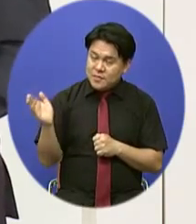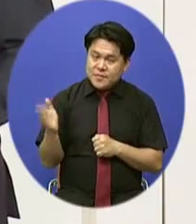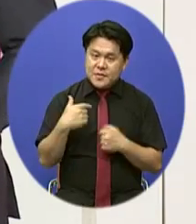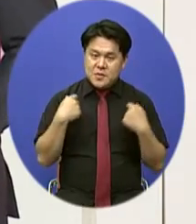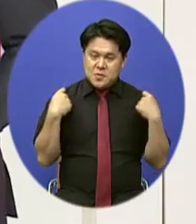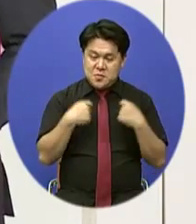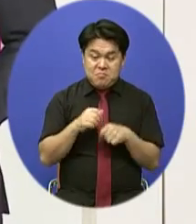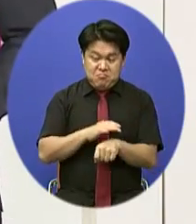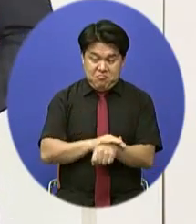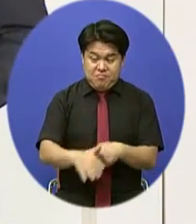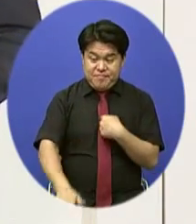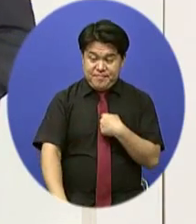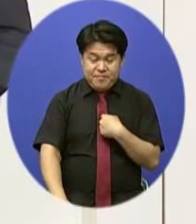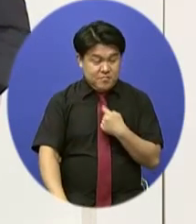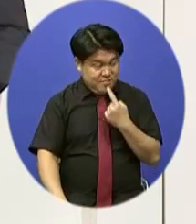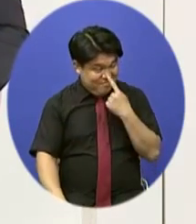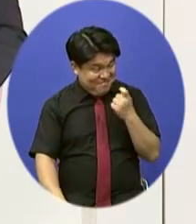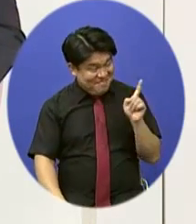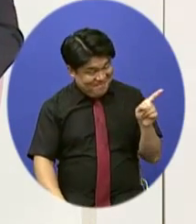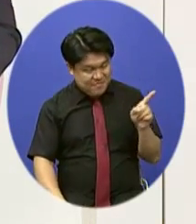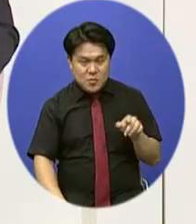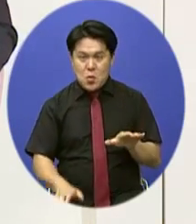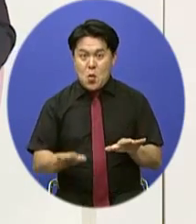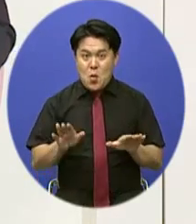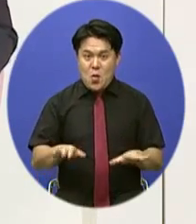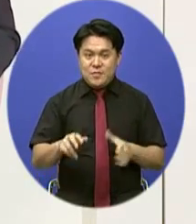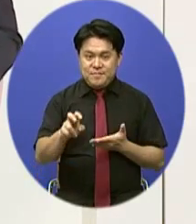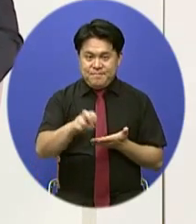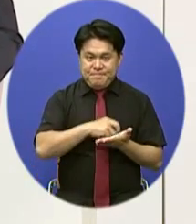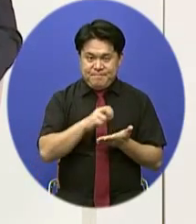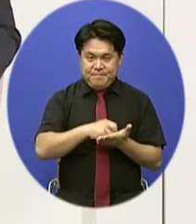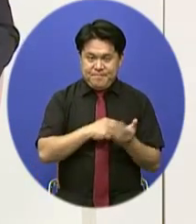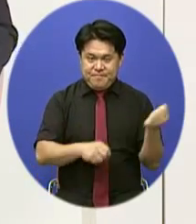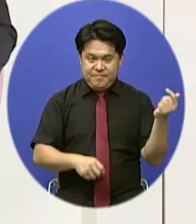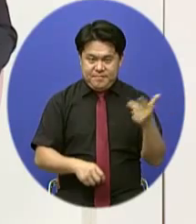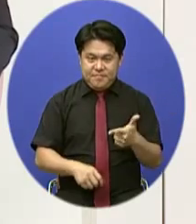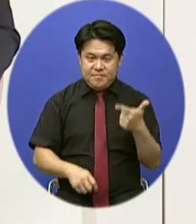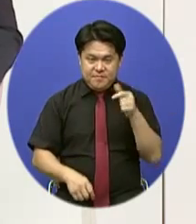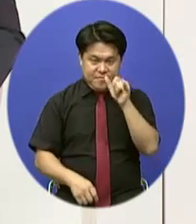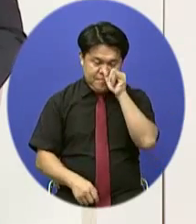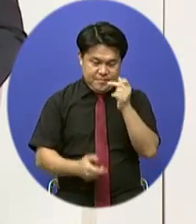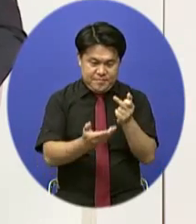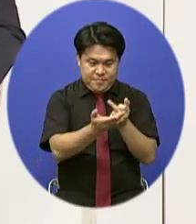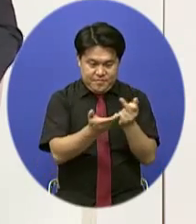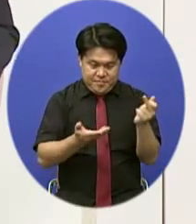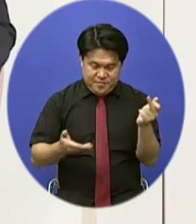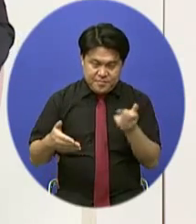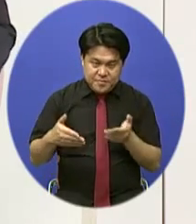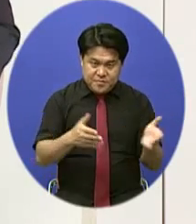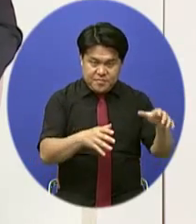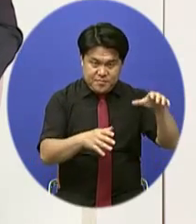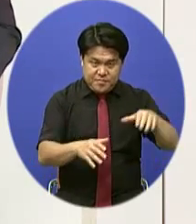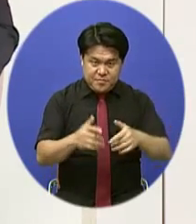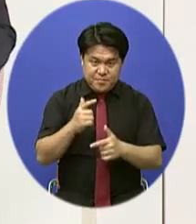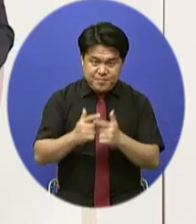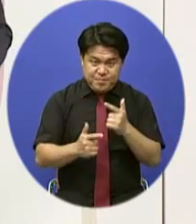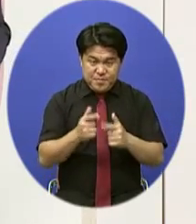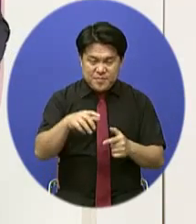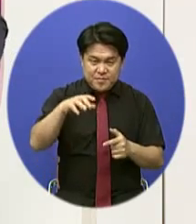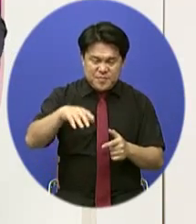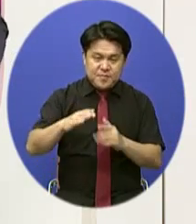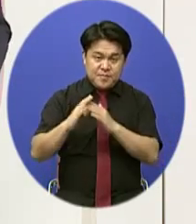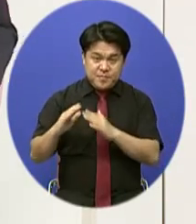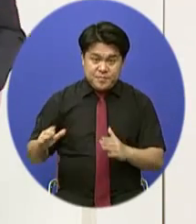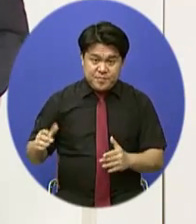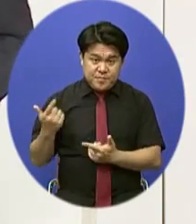잘 입어요? 네, 멋지세요. 아주. 지금 오늘 문자가 여섯 군데 갔어요. 그랬어요? 강원도, 목포, 전라북도, 전주,